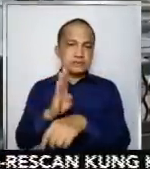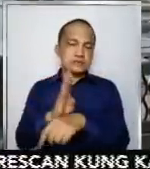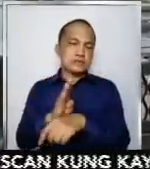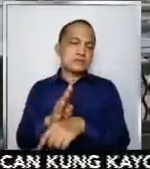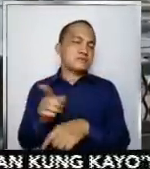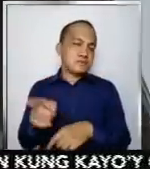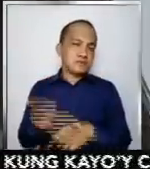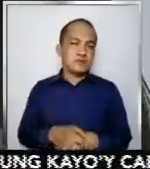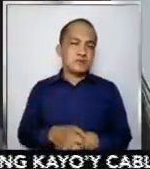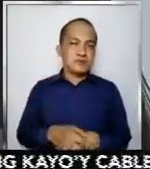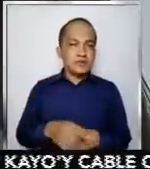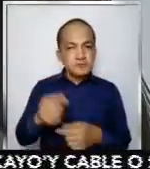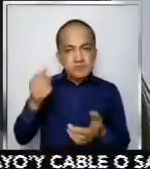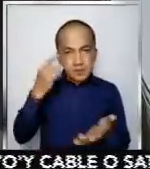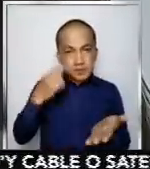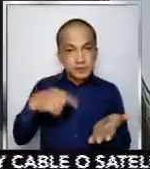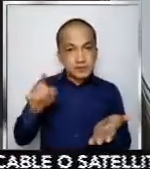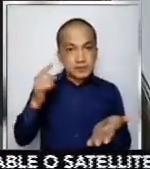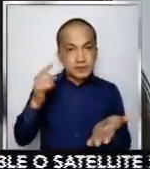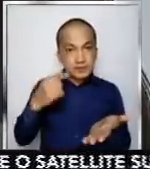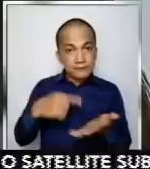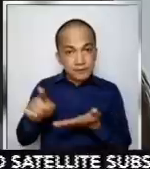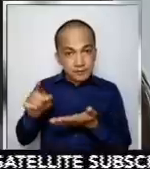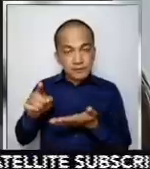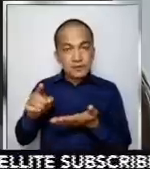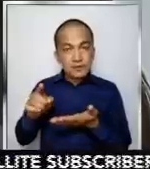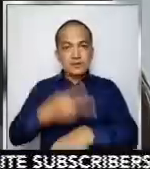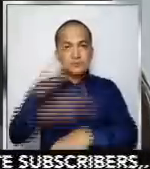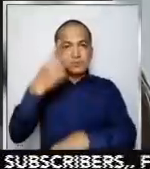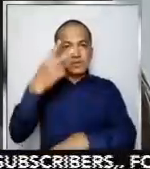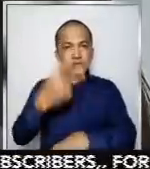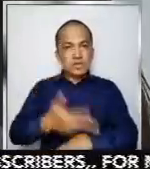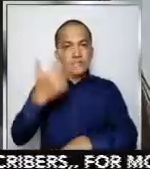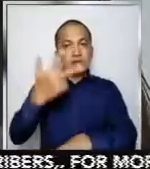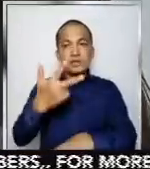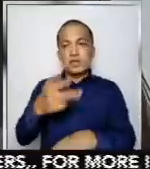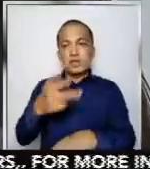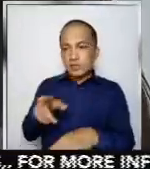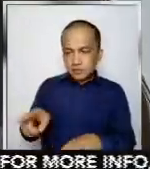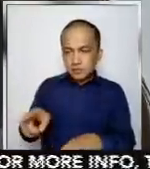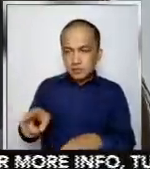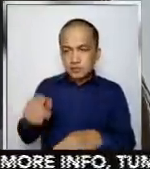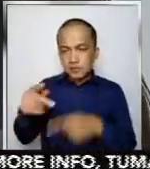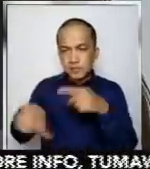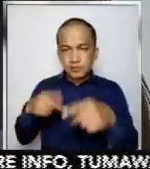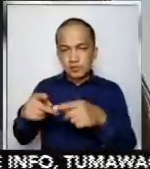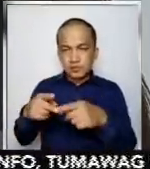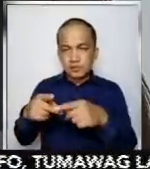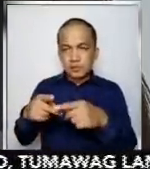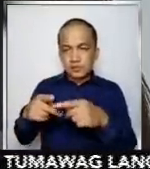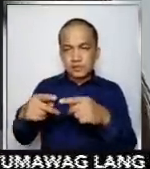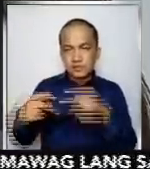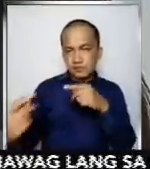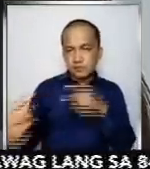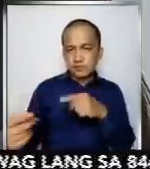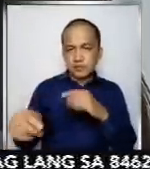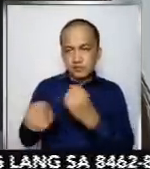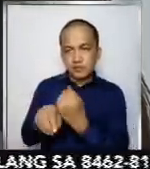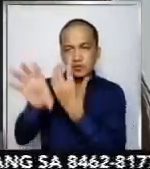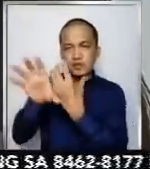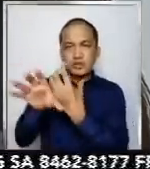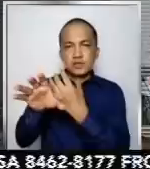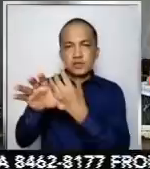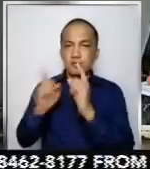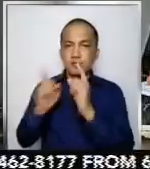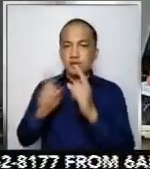ng dalawang beses or tatlong beses yung ating mga taong kausap online, pati na rin yung mga items na kanilang